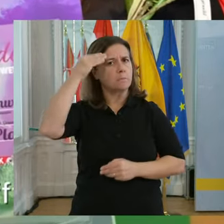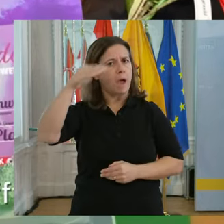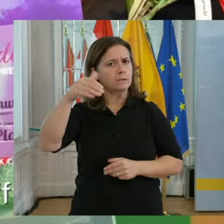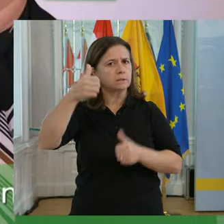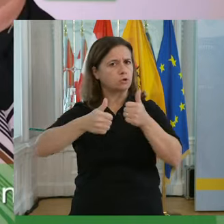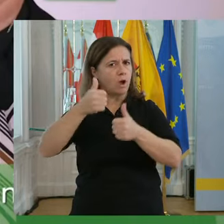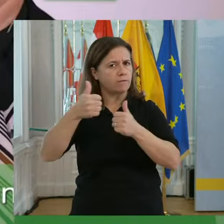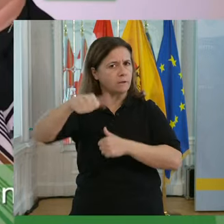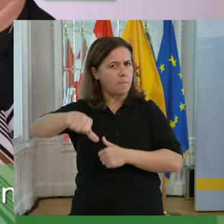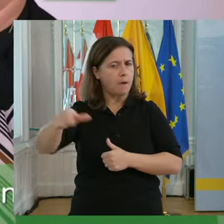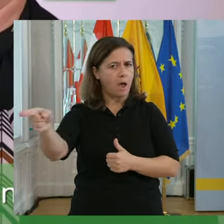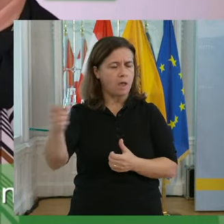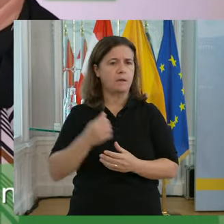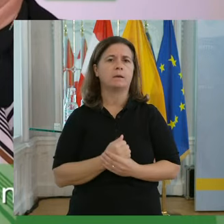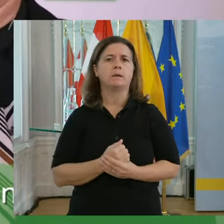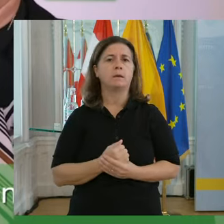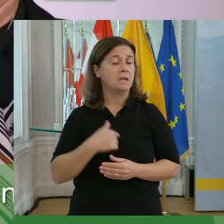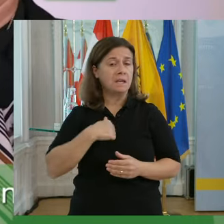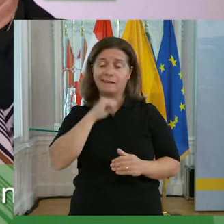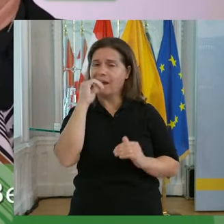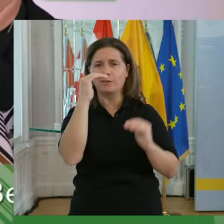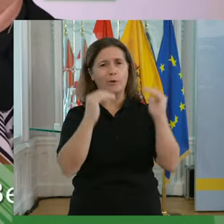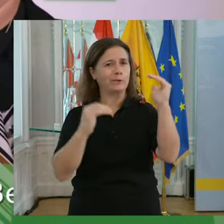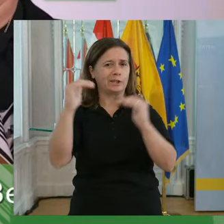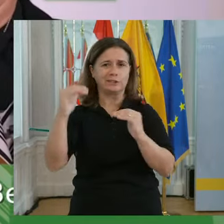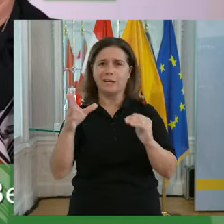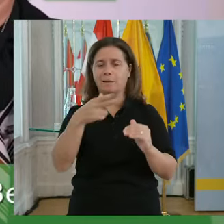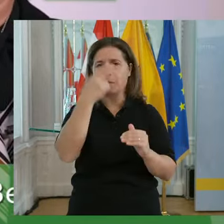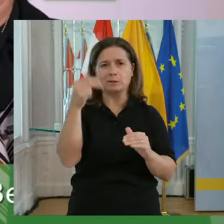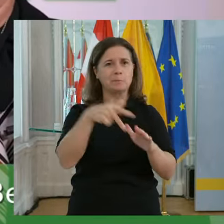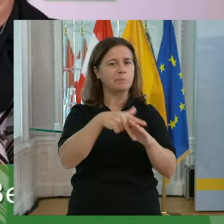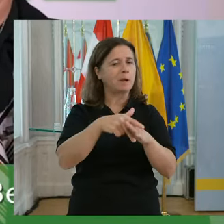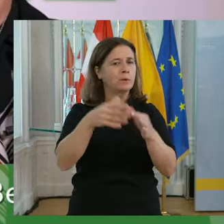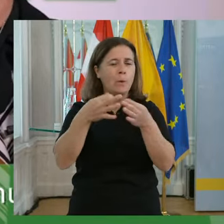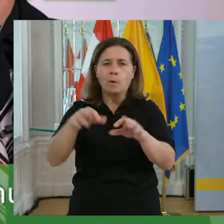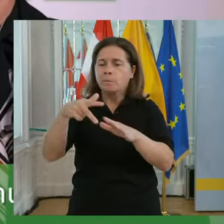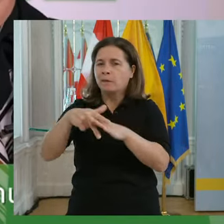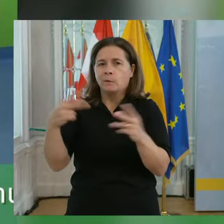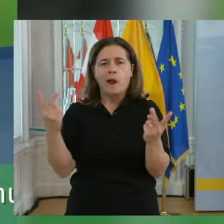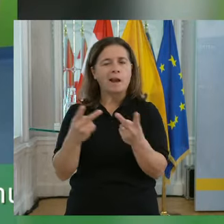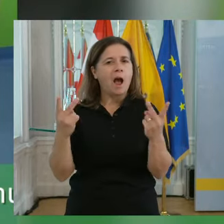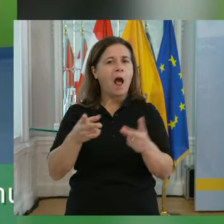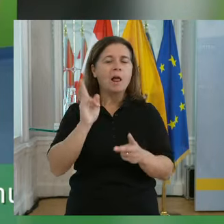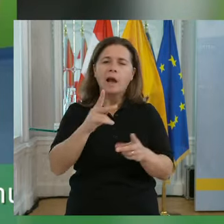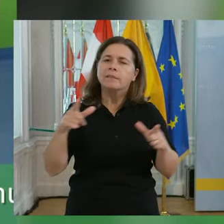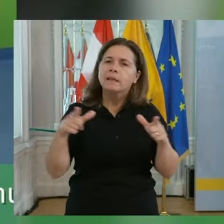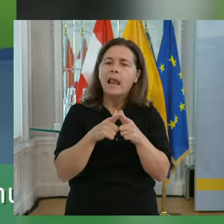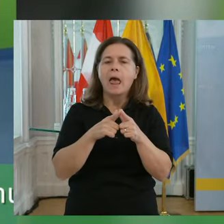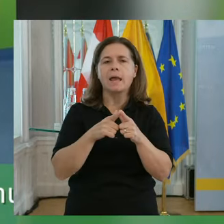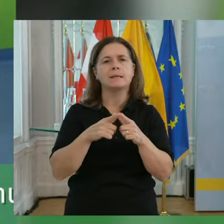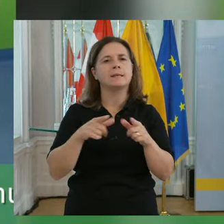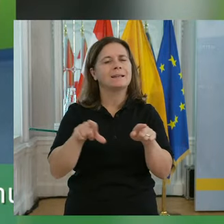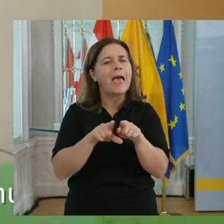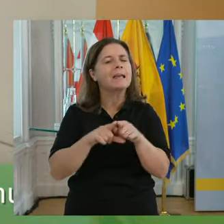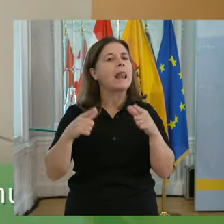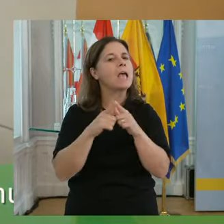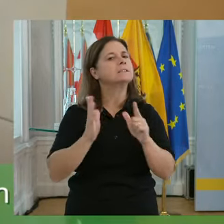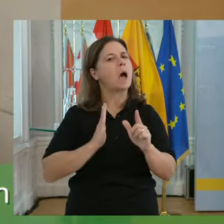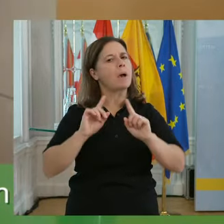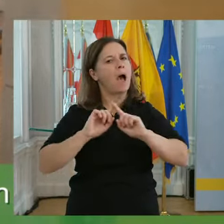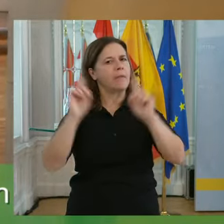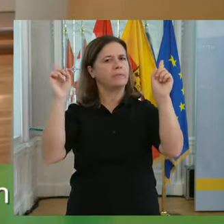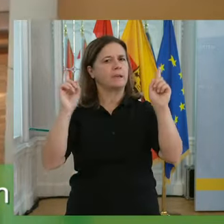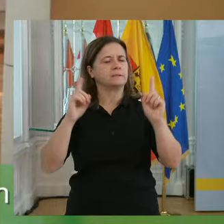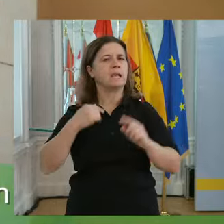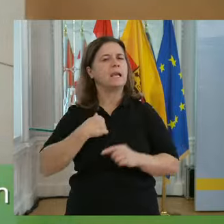haben. Ich mache keinen Unterschied zwischen Menschen mit Behinderung und Menschen ohne Behinderung. Sie können genau gleich viel leisten, nur anders. Ich